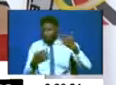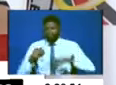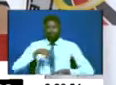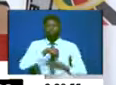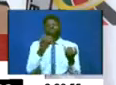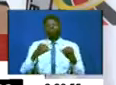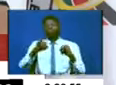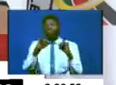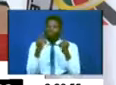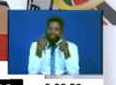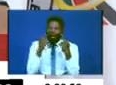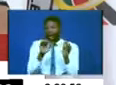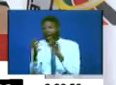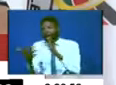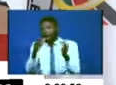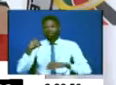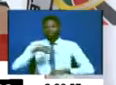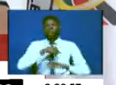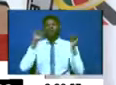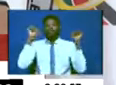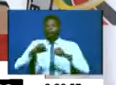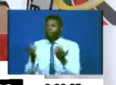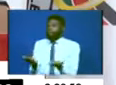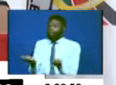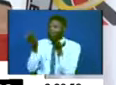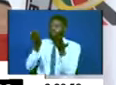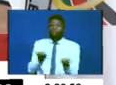ya kuweza kukuza conference tourism. Haya ndio katika